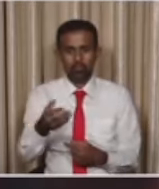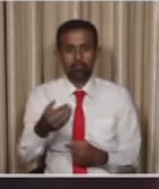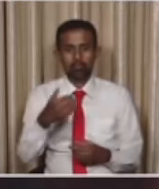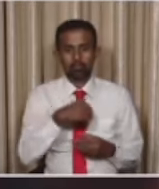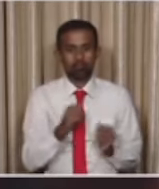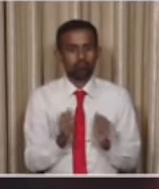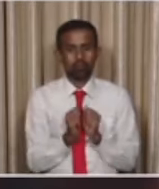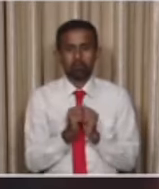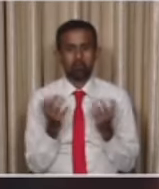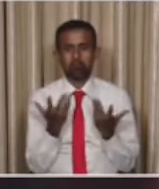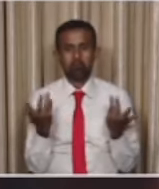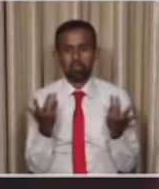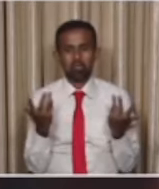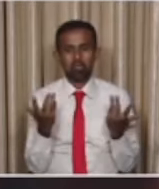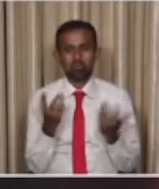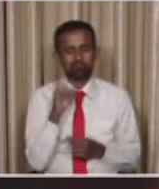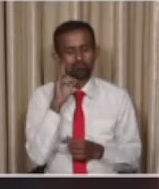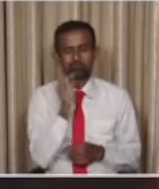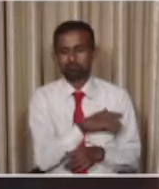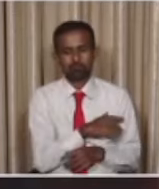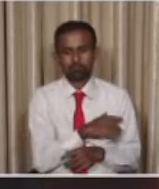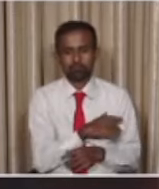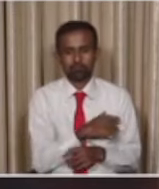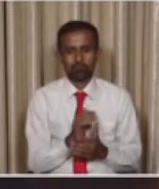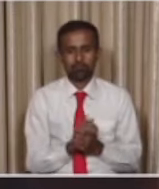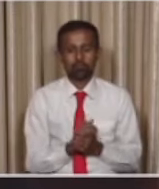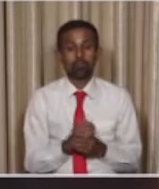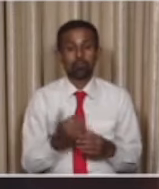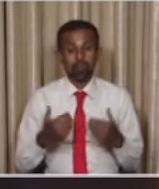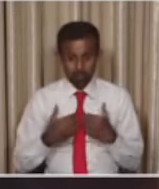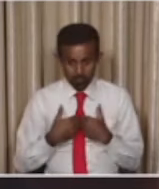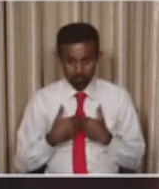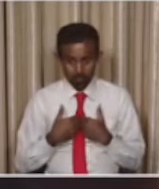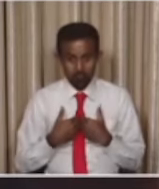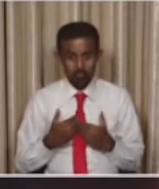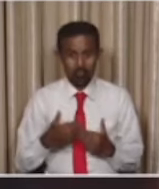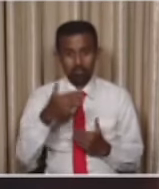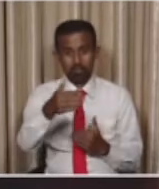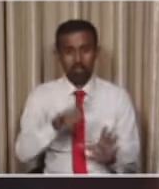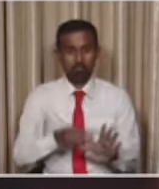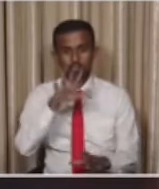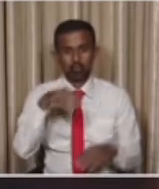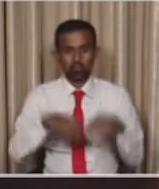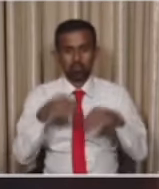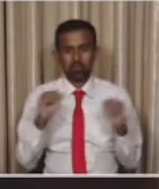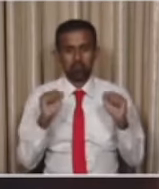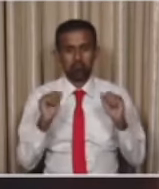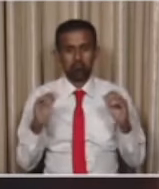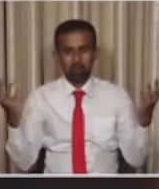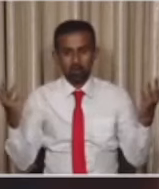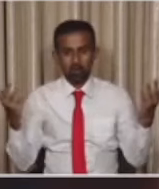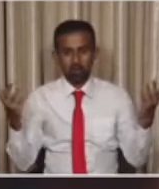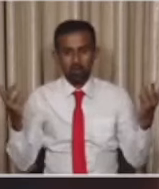ඔය වැඩේ කරන්න බෑ ඒ නිසා එක ගණන් ගන්න එපා එහෙමනම් අපි මේ ඉදිරි පහඩ අපි ඡන්දෙට බය නැහැ අපි ඡන්දෙ තියන්න කියලා